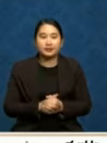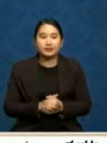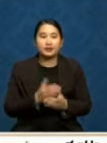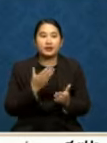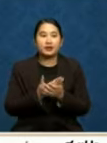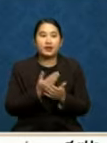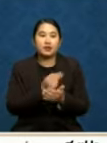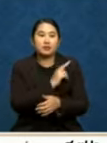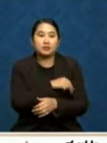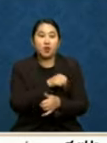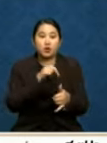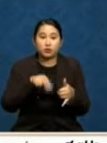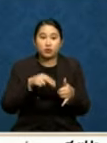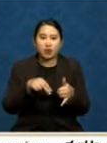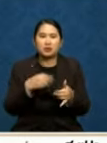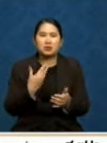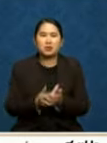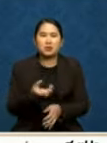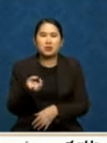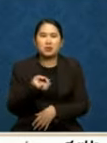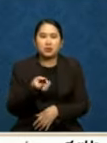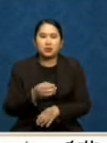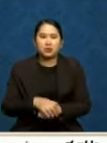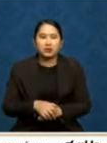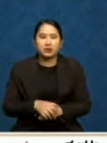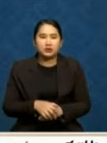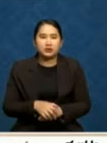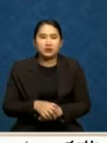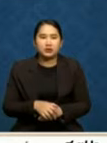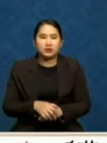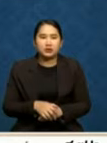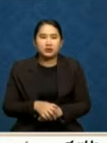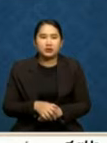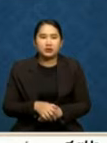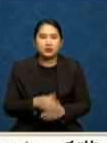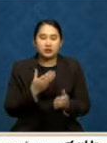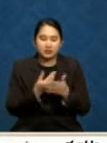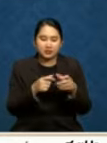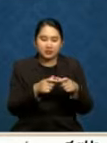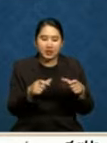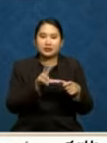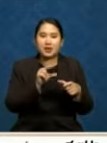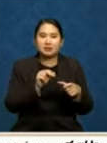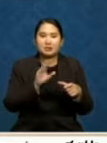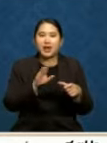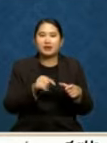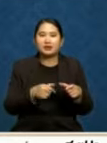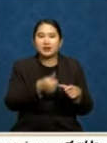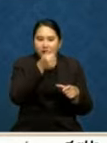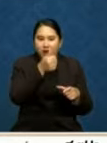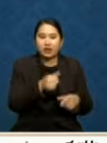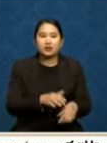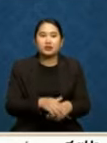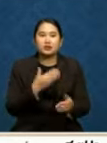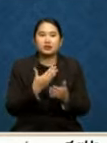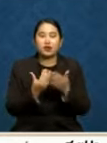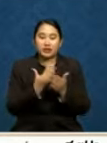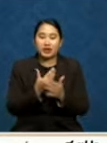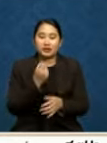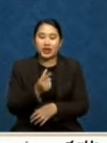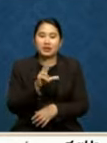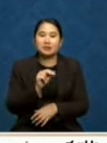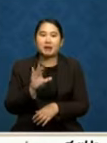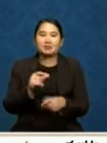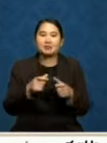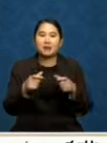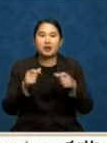ารักษาพยาบาลของกองทุนเนี่ยน้อยมากๆนะครับก็ยังสู้30บาทรักษาทุกโรคไม่ได้เลยนะครับเดี๋ยวนี้ไม่ต้องเสีย30นะครับบัตรประช